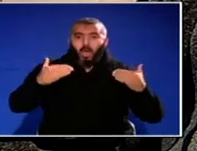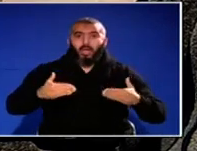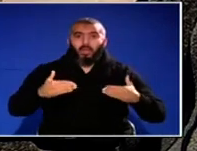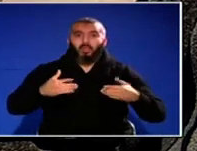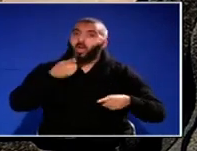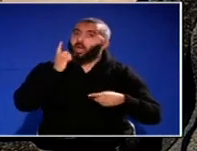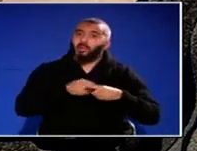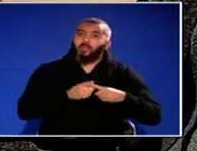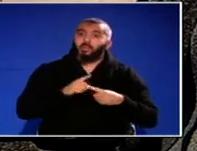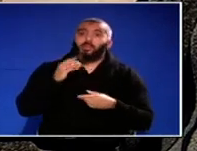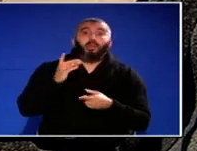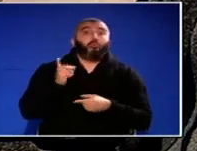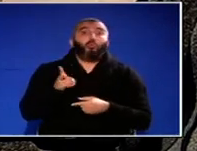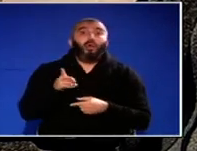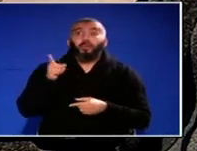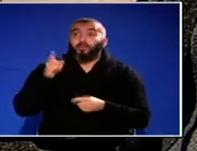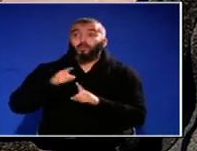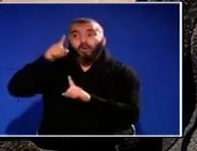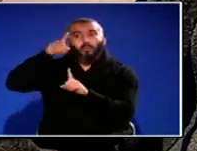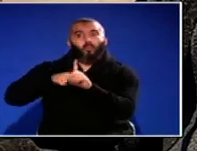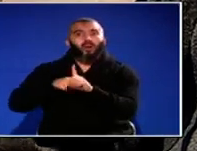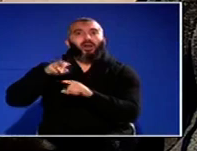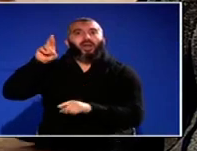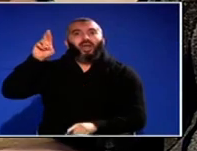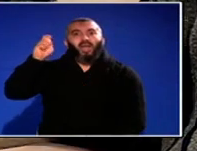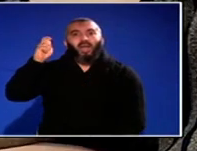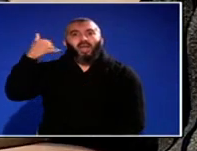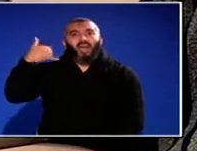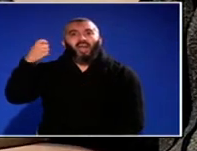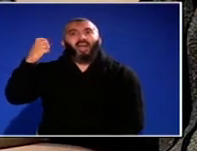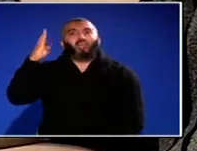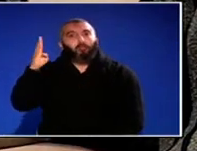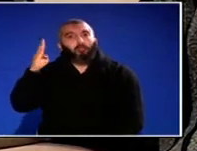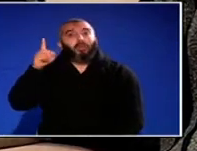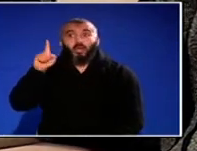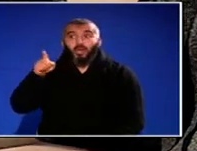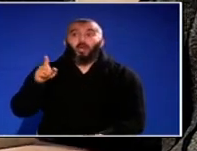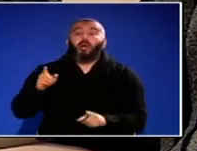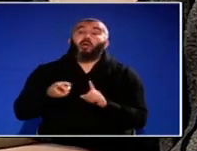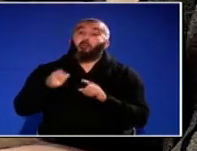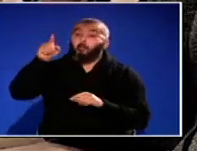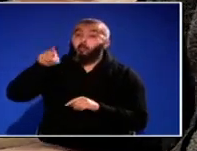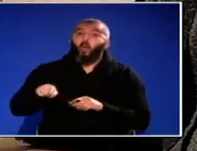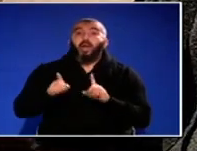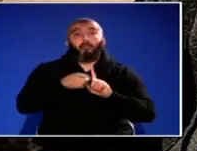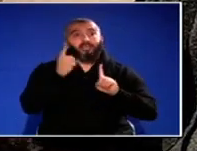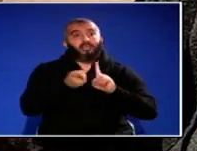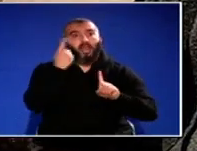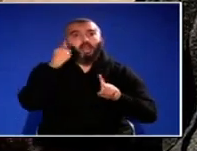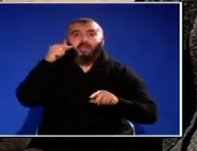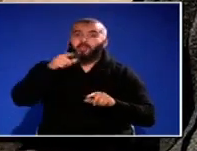منه تعظيما لهذا الشهر. فما وحجنا نحن الآن لسنا في هذا ذلك الزمان، ولكن زماننا أيضا